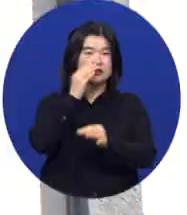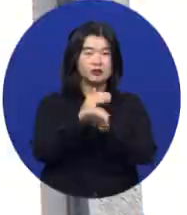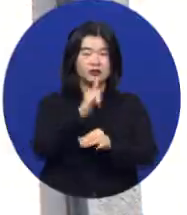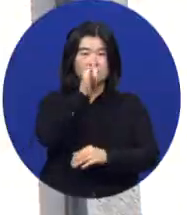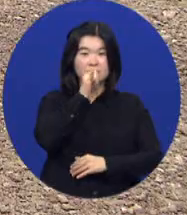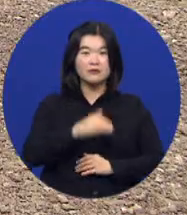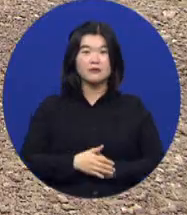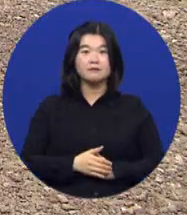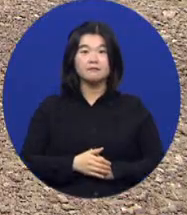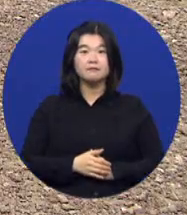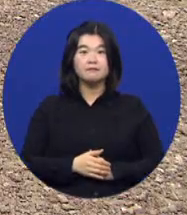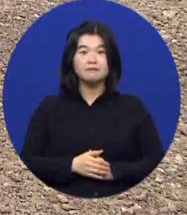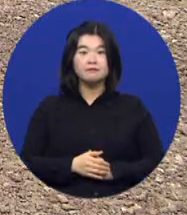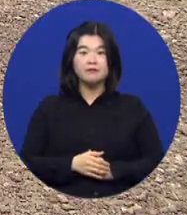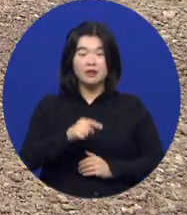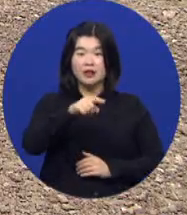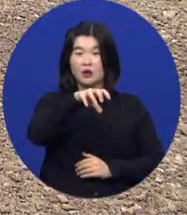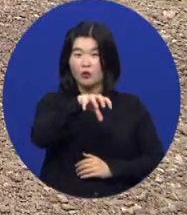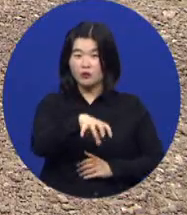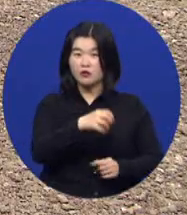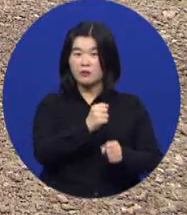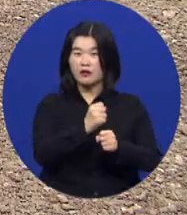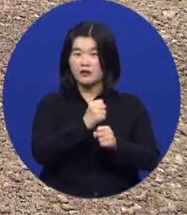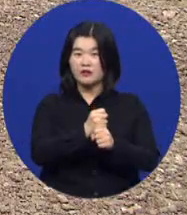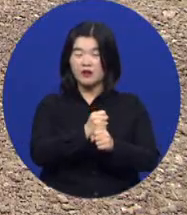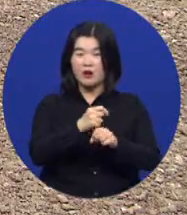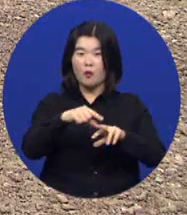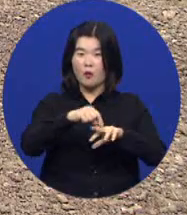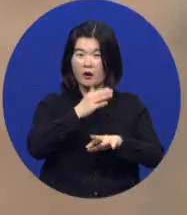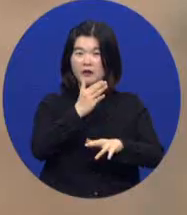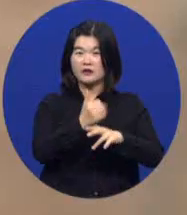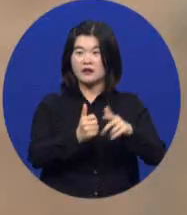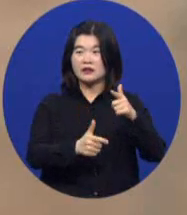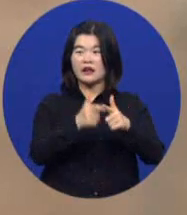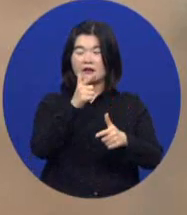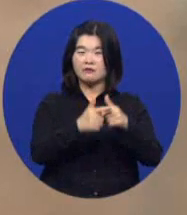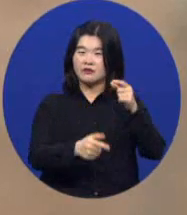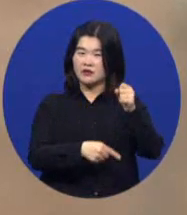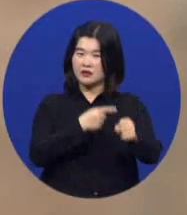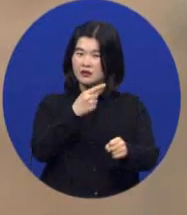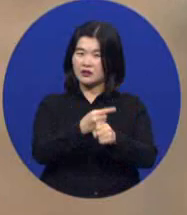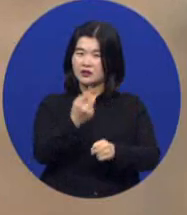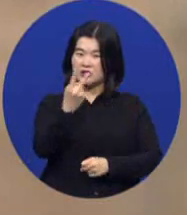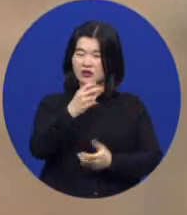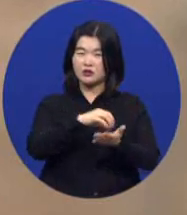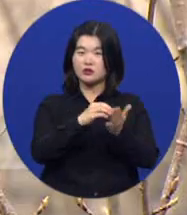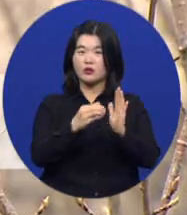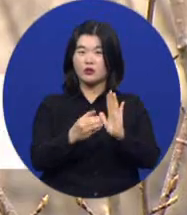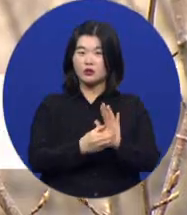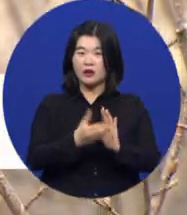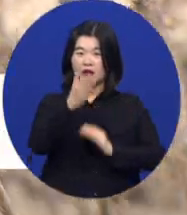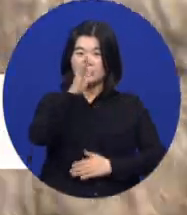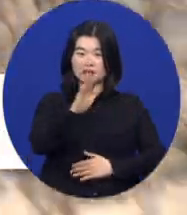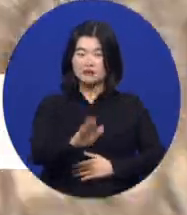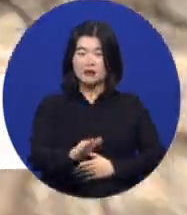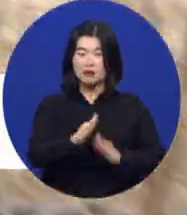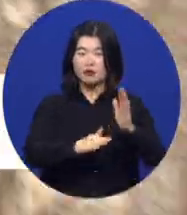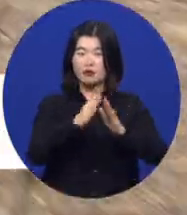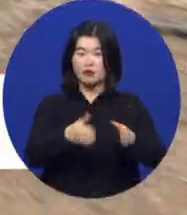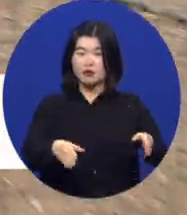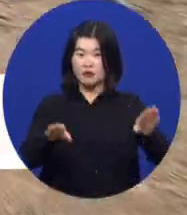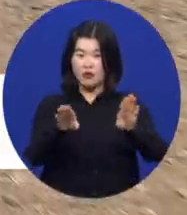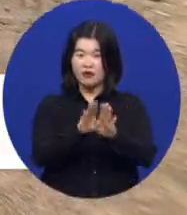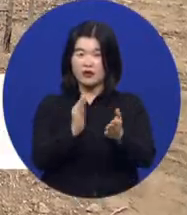됩니다. 이곳에서 생산되는 왕벚나무 묘목은 연간 2,000그루 정도. 하지만